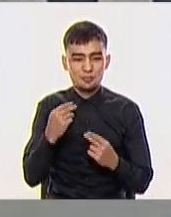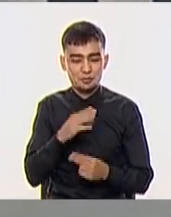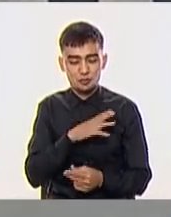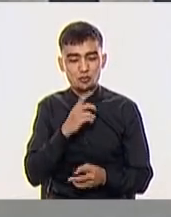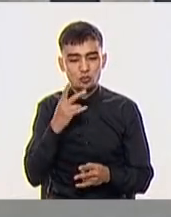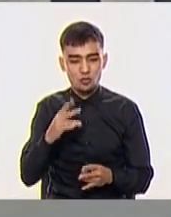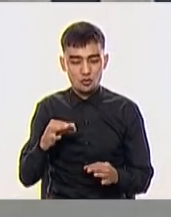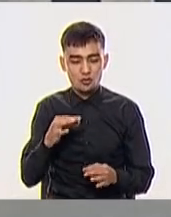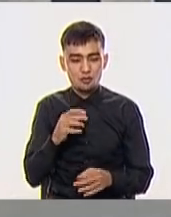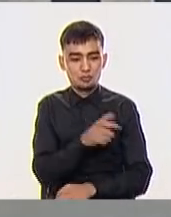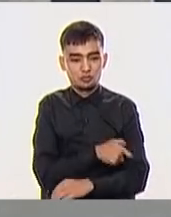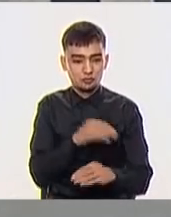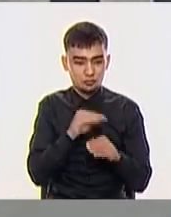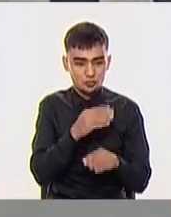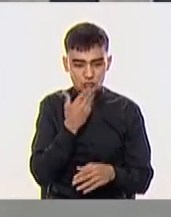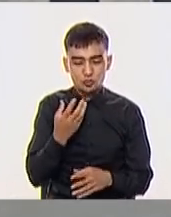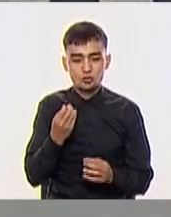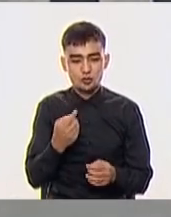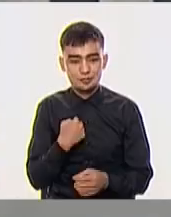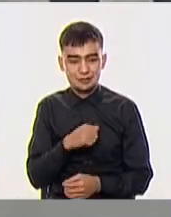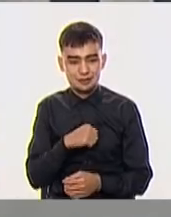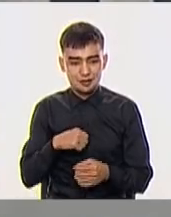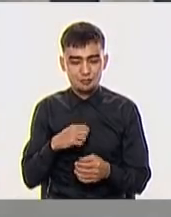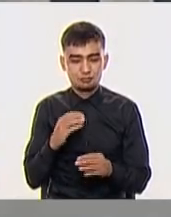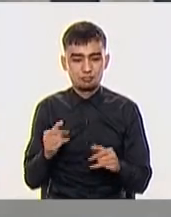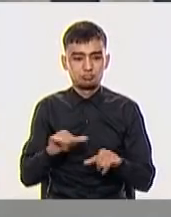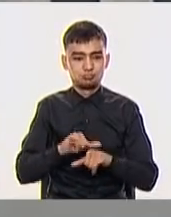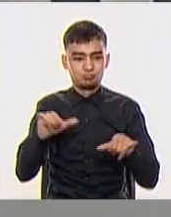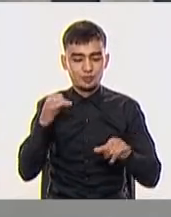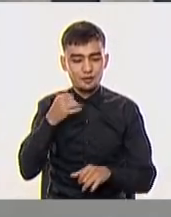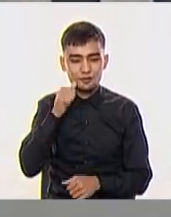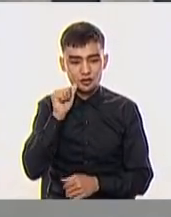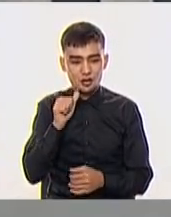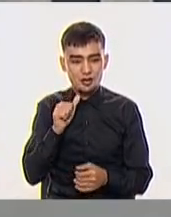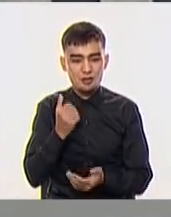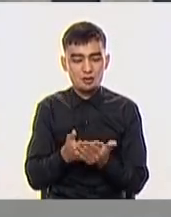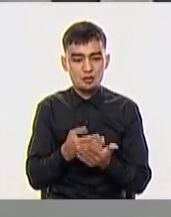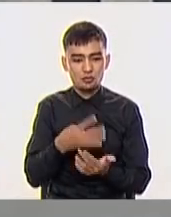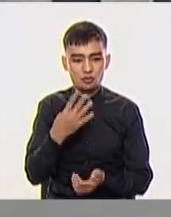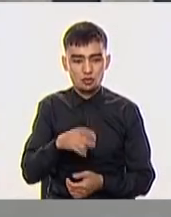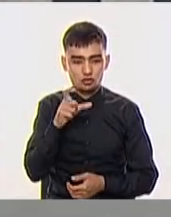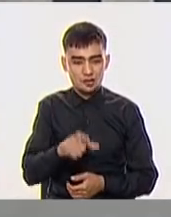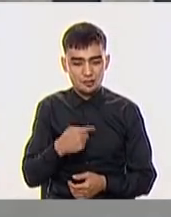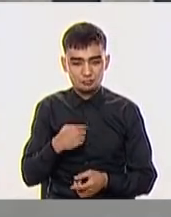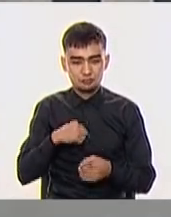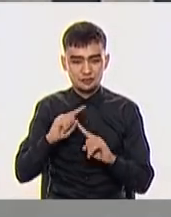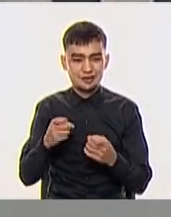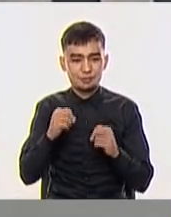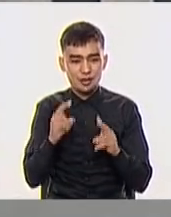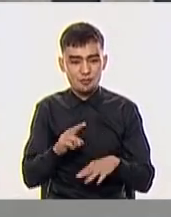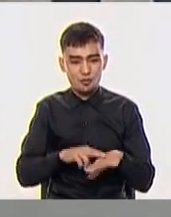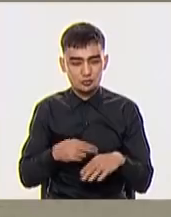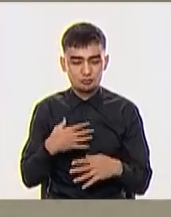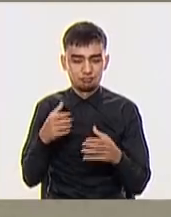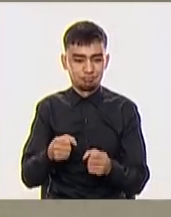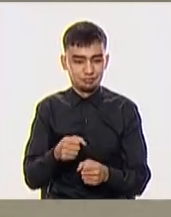қойылған былай тұрсын, оның үстіне көбейіп, кеше 40-қа тарта наркоманды арнайы патрульдік полицияға